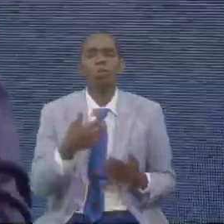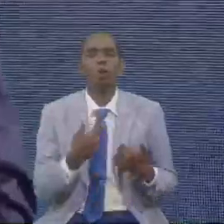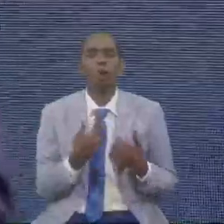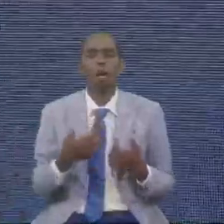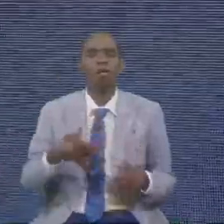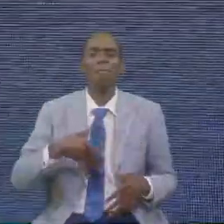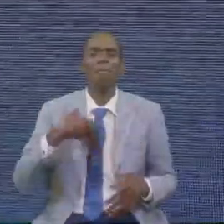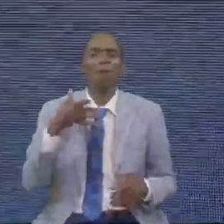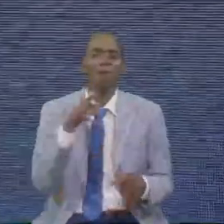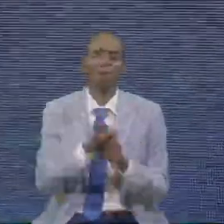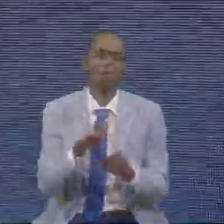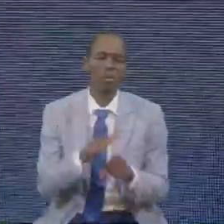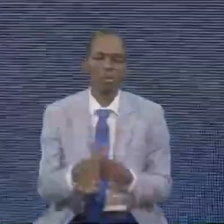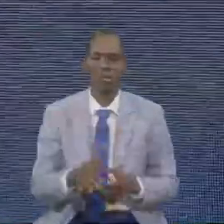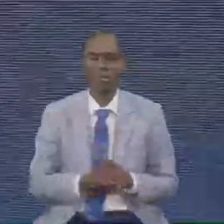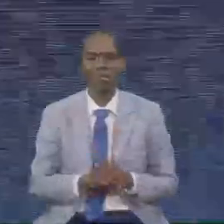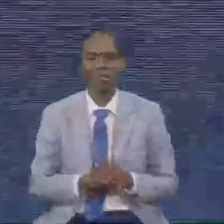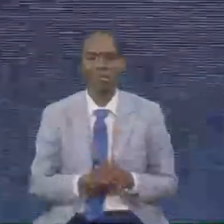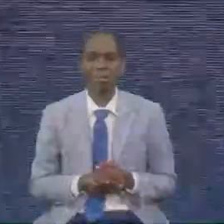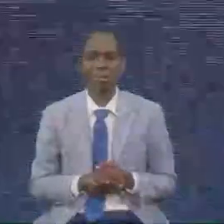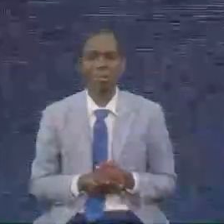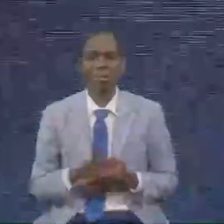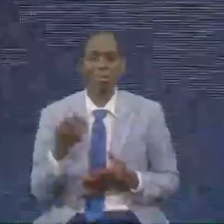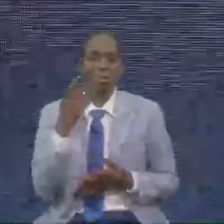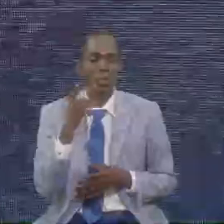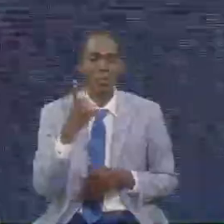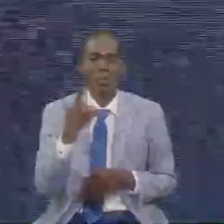vas ressentir plus que suffisant.